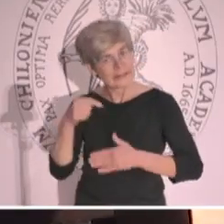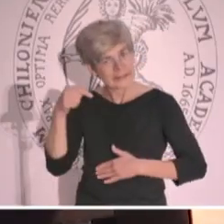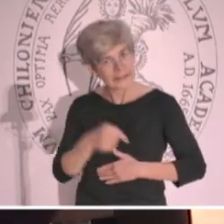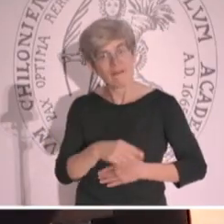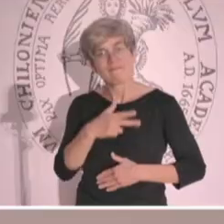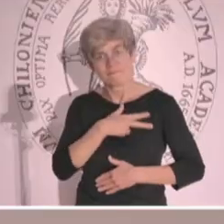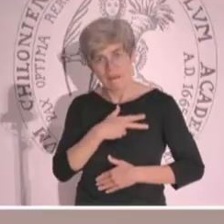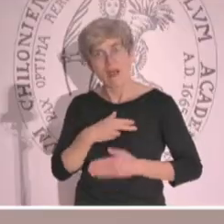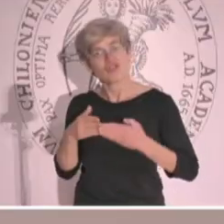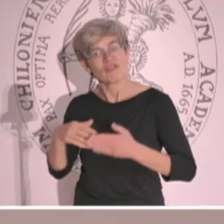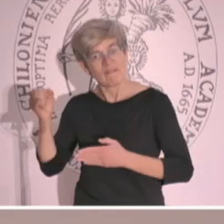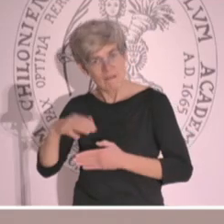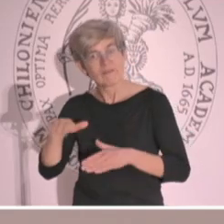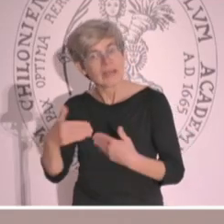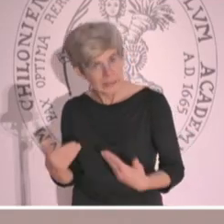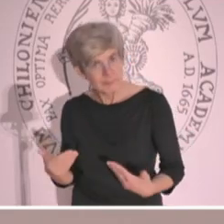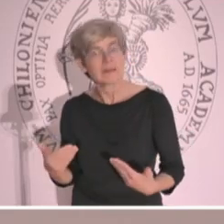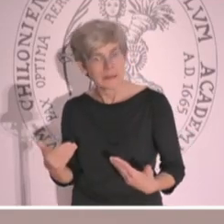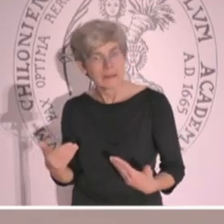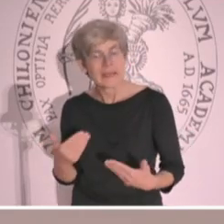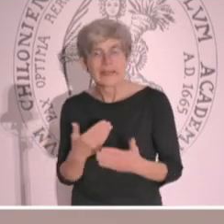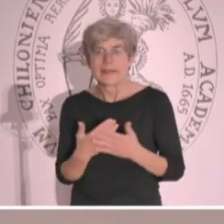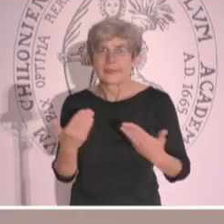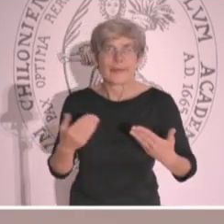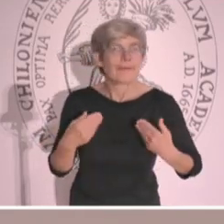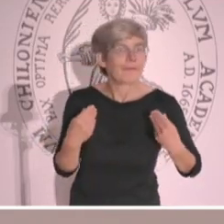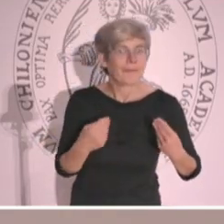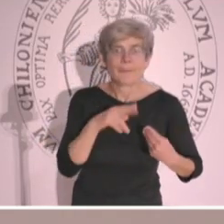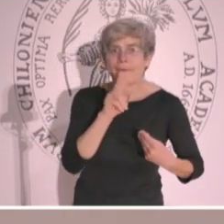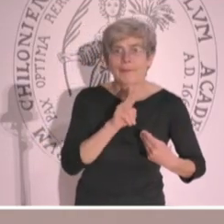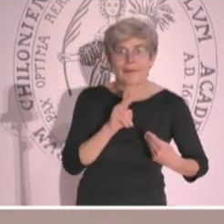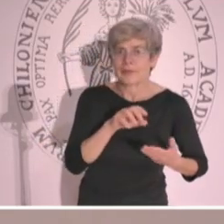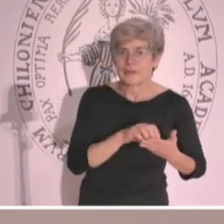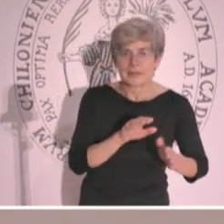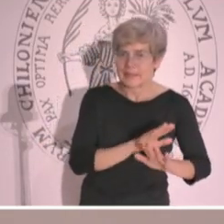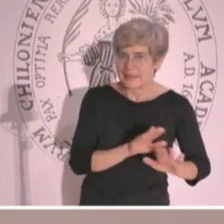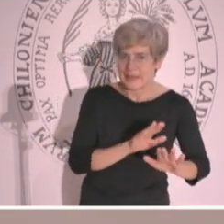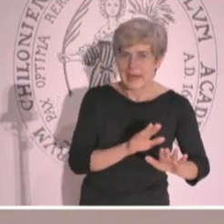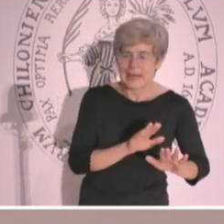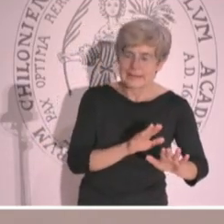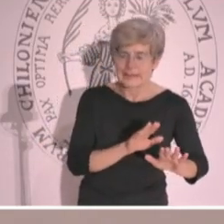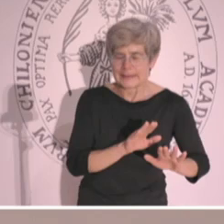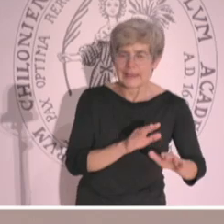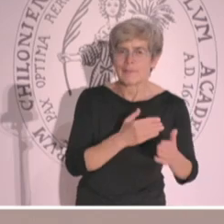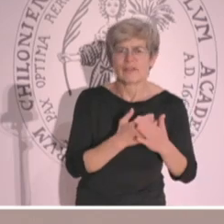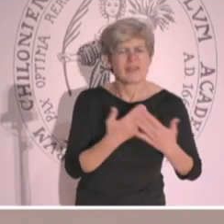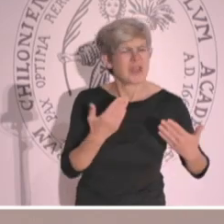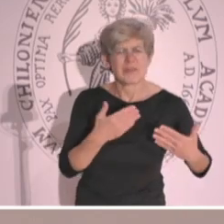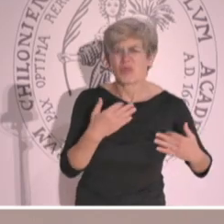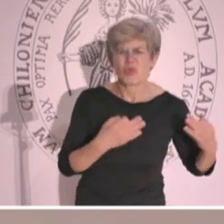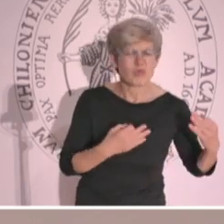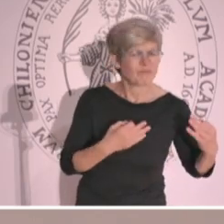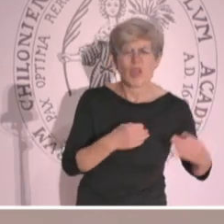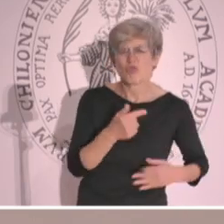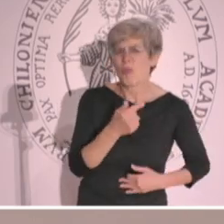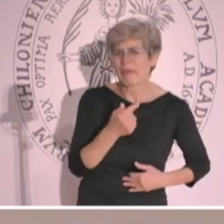Universitätsstadt. Nicht in dem klassischen Sinne wie vielleicht Tübingen oder Heidelberg oder Göttingen, aber die 36.000